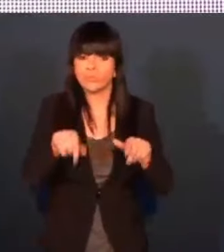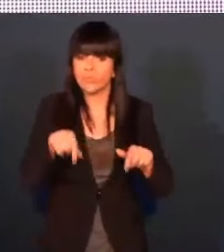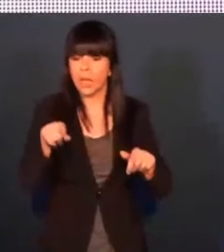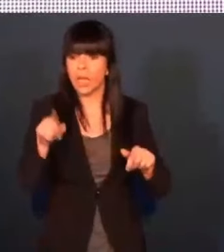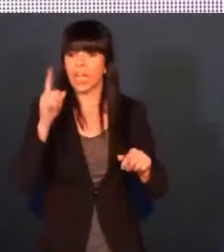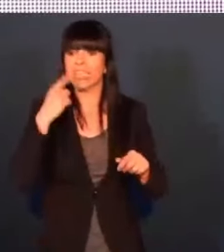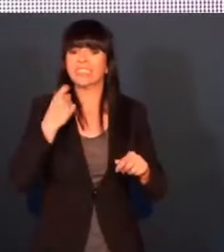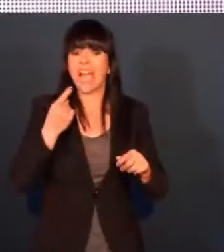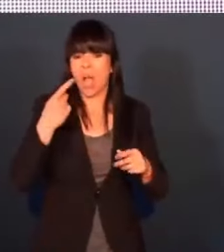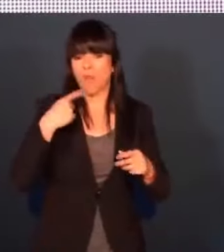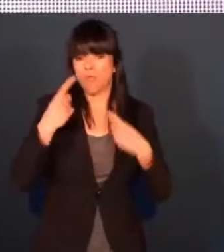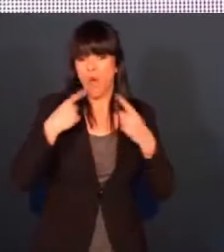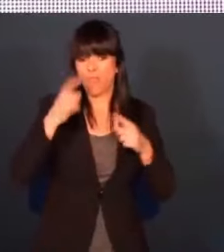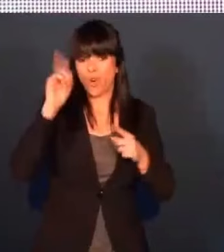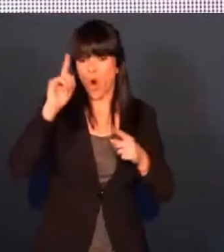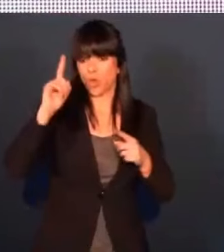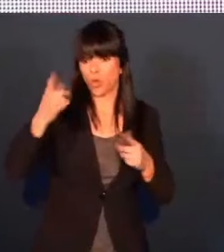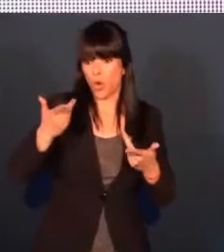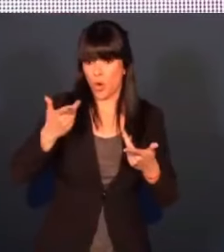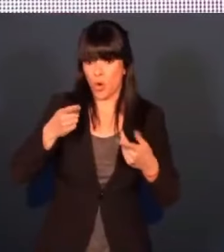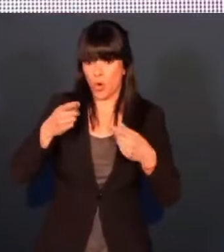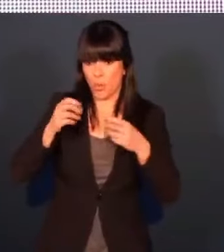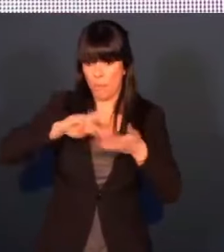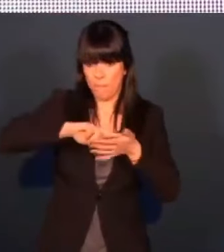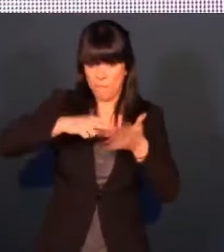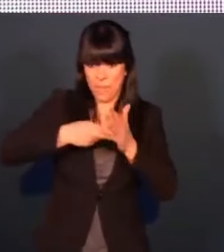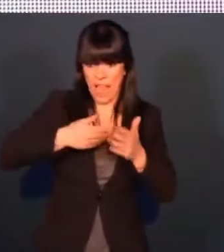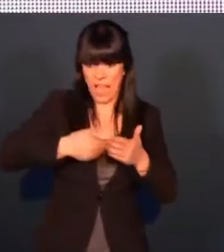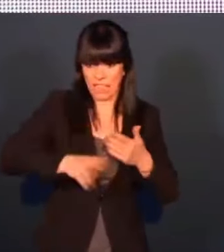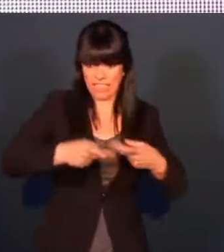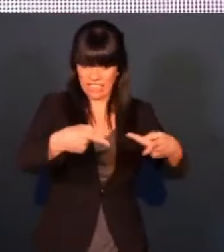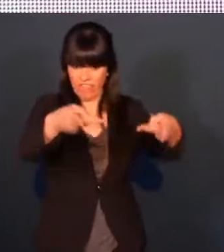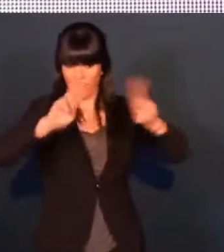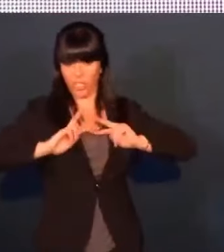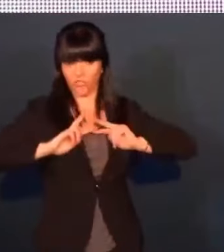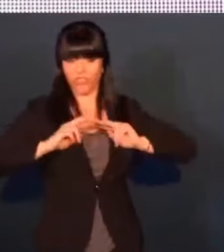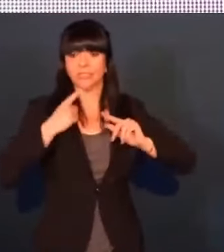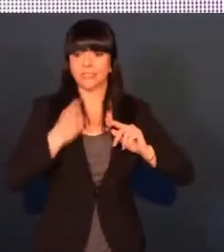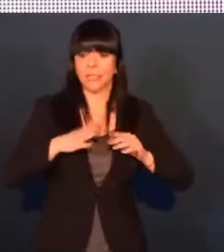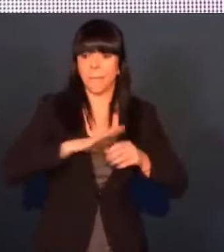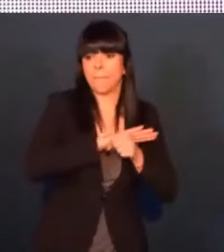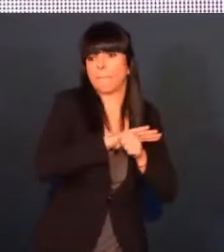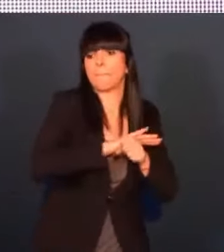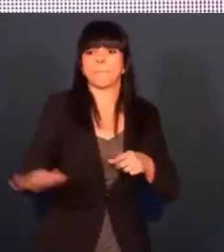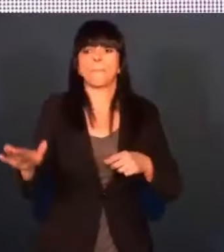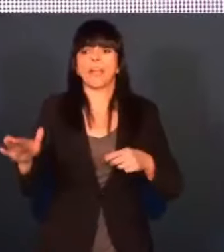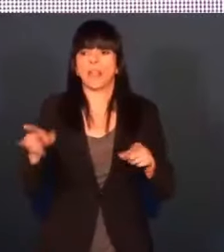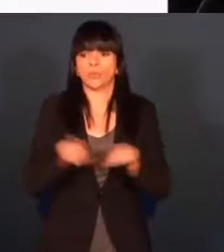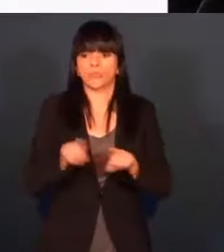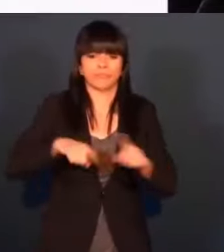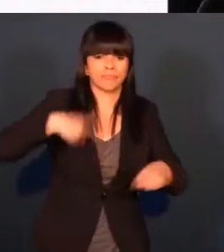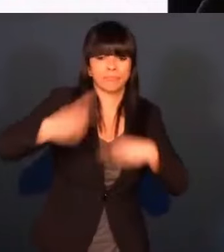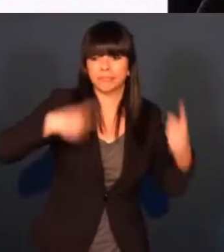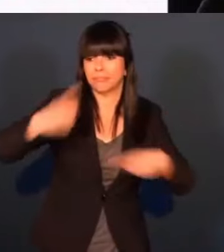на договори по плана за възстановяване и устойчивост за цялостно обновяване на парка на български държавни железници.